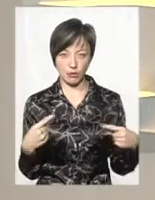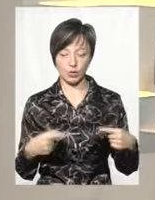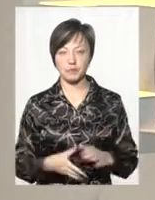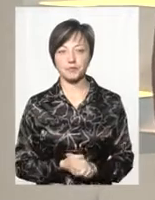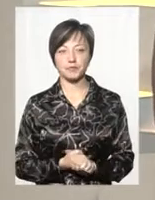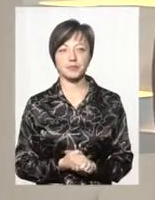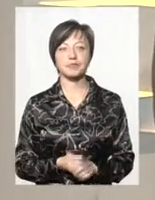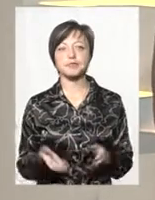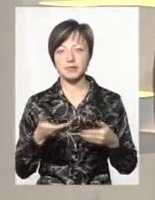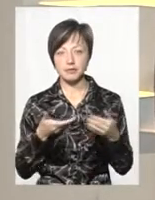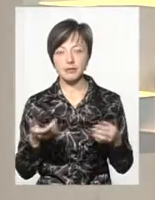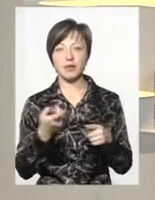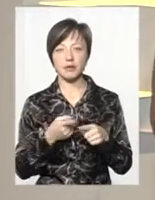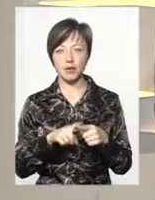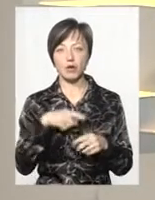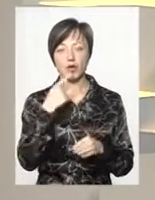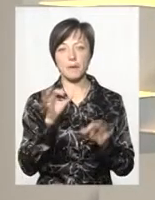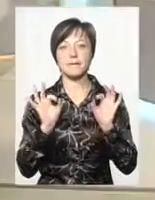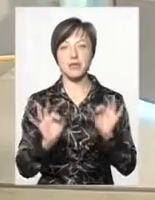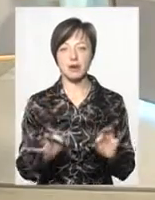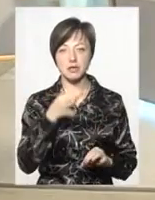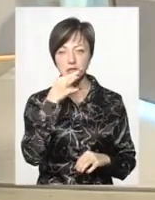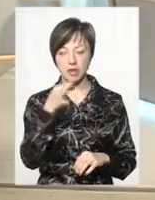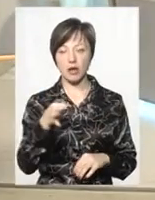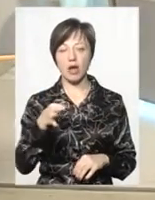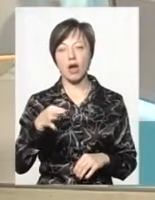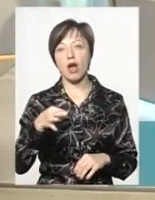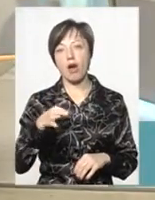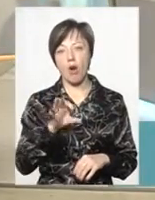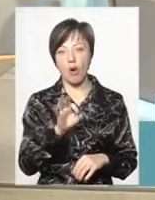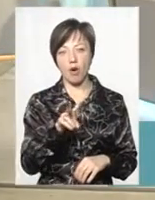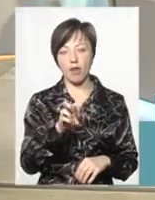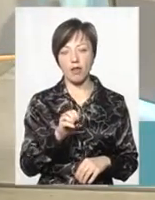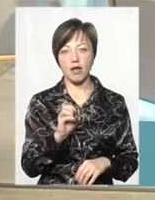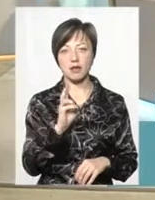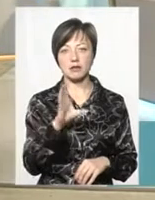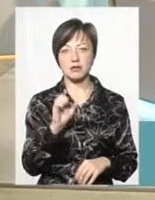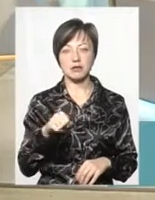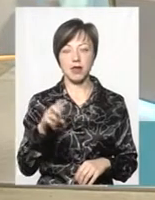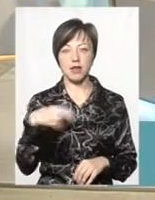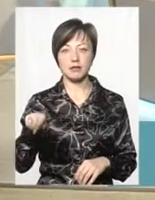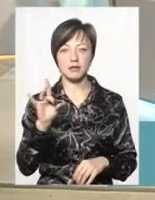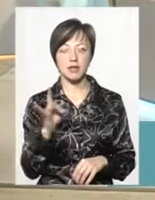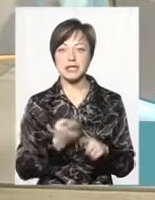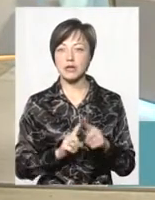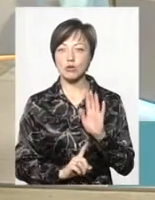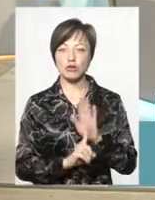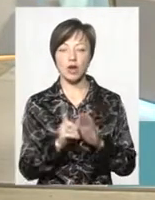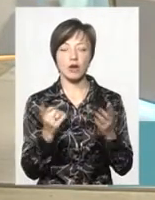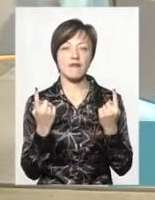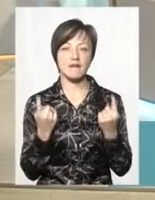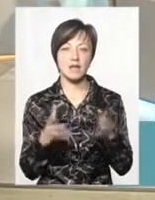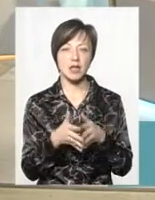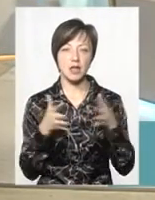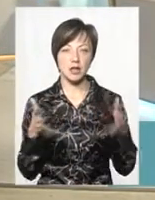Це якраз те, про що ми говорили. Так, досить вірно сказав отець Олександр. В цьому плані дійсно це початок, великий початок,